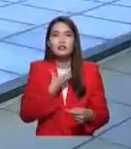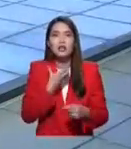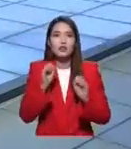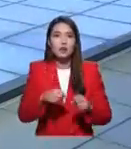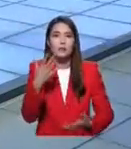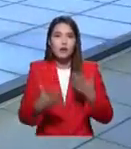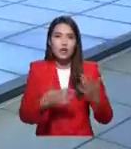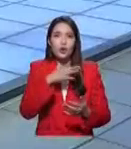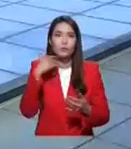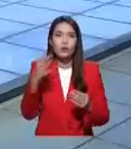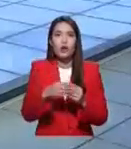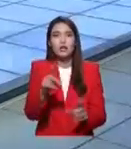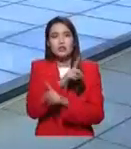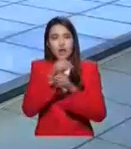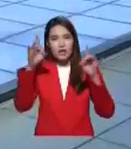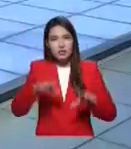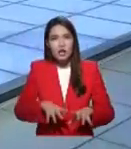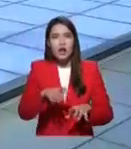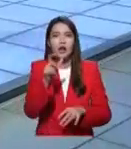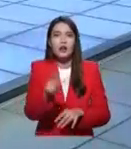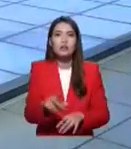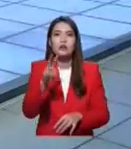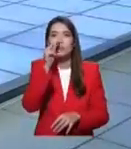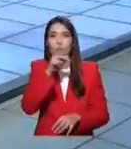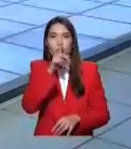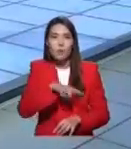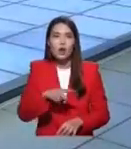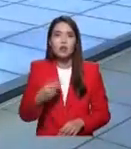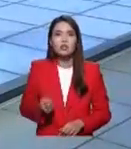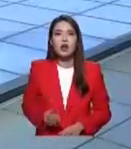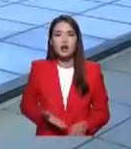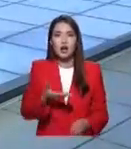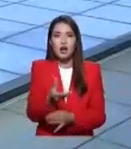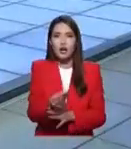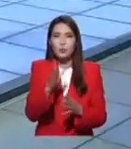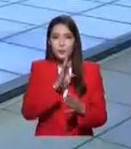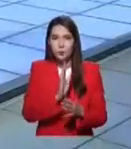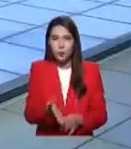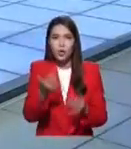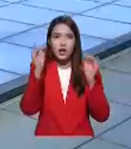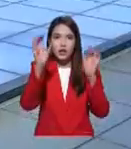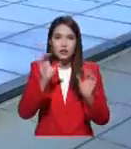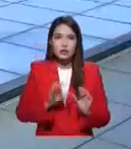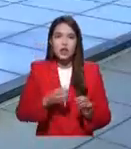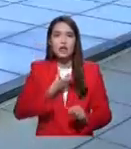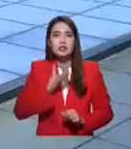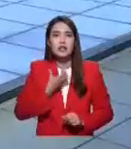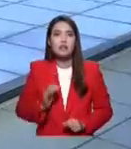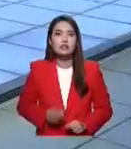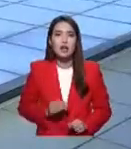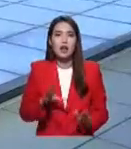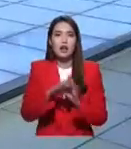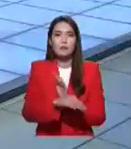Егер ойламаған жерден қайтыс болып кетсе, мұрагерлері қиналмайды, шығынды компания өтейді. Жалпы биыл жеке және заңды тұлғалармен сақтандыру компаниялар